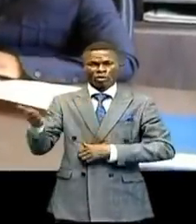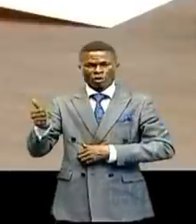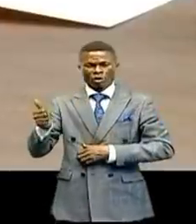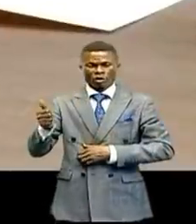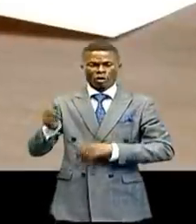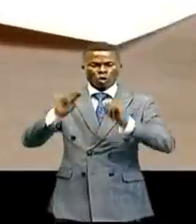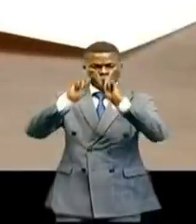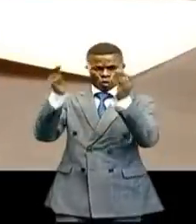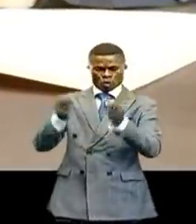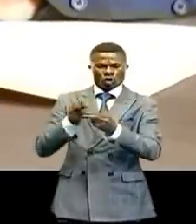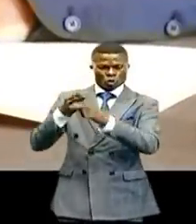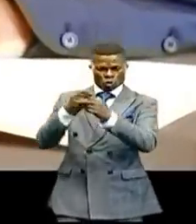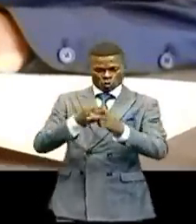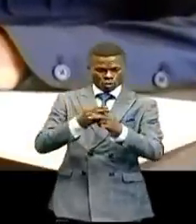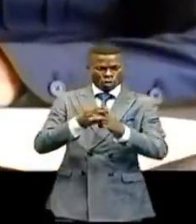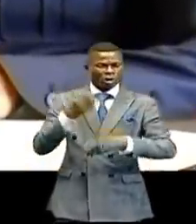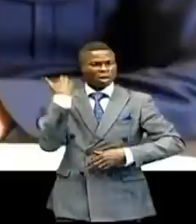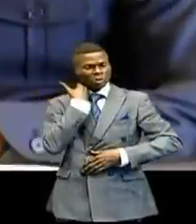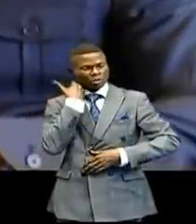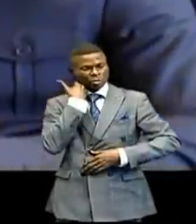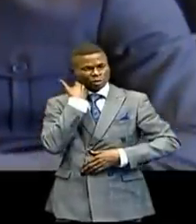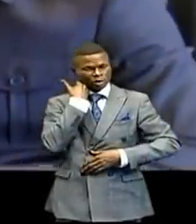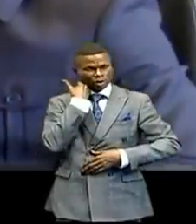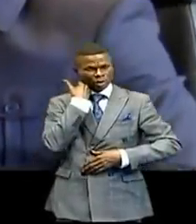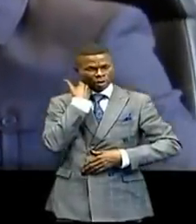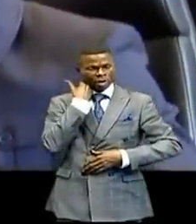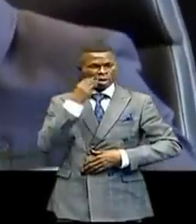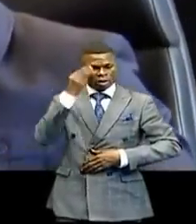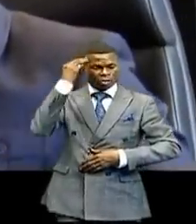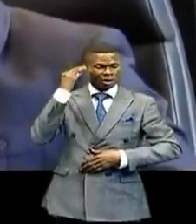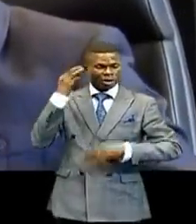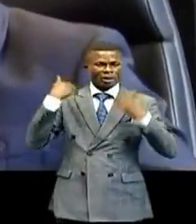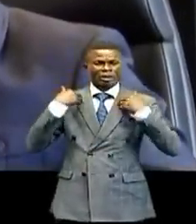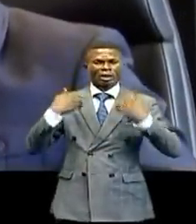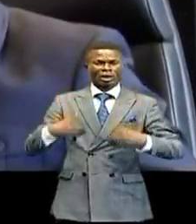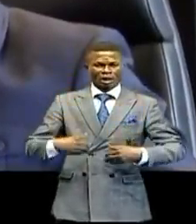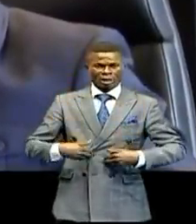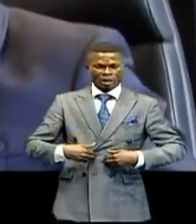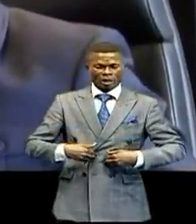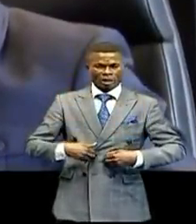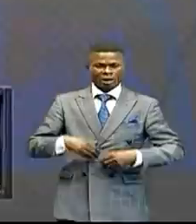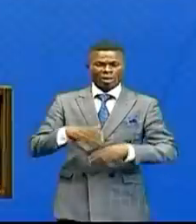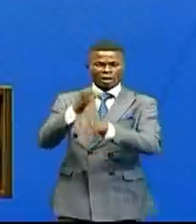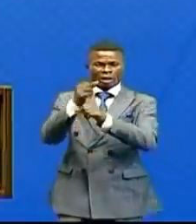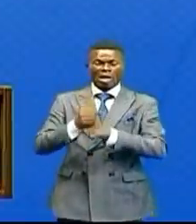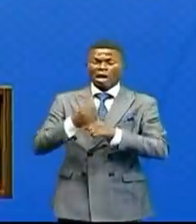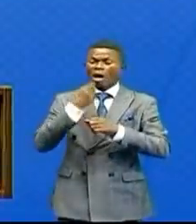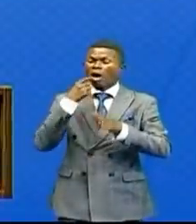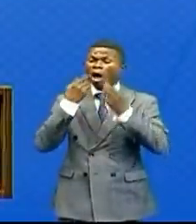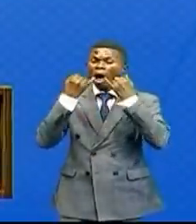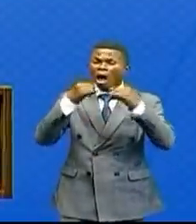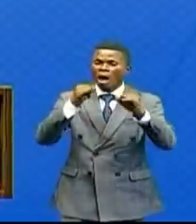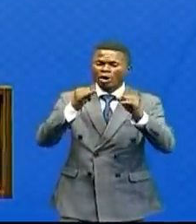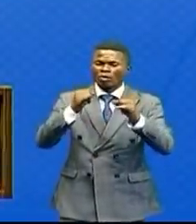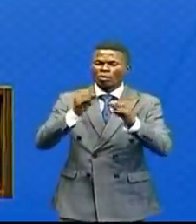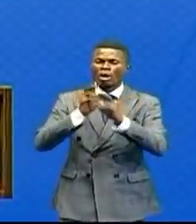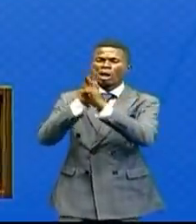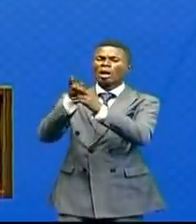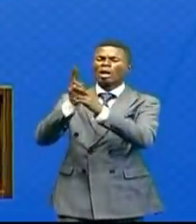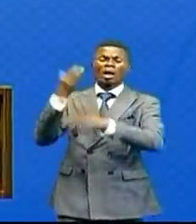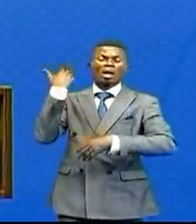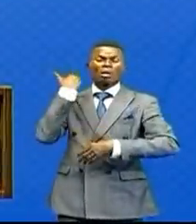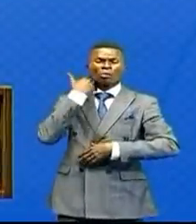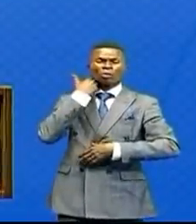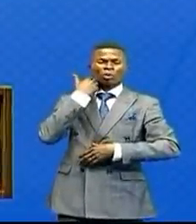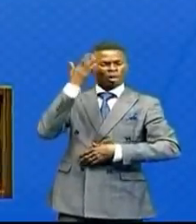la cellule de surveillance épidémiologique du ministère de la Santé a reçu une alerte faisant état d'une